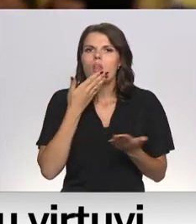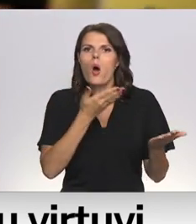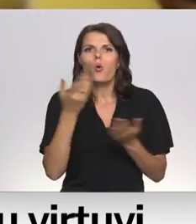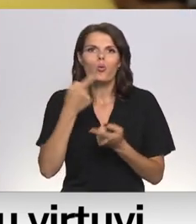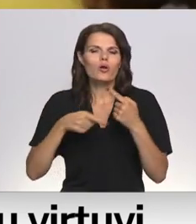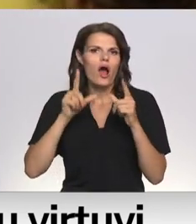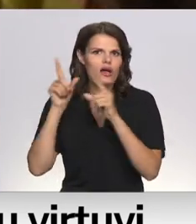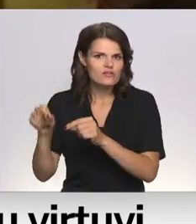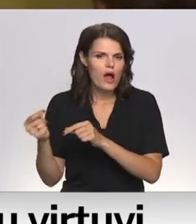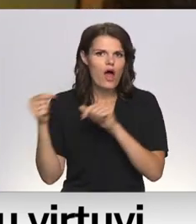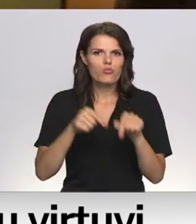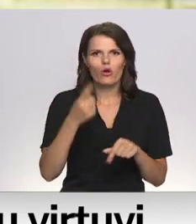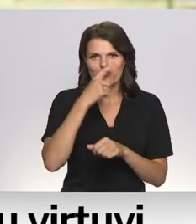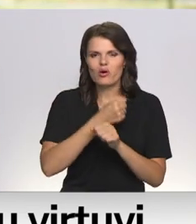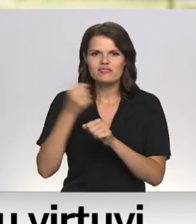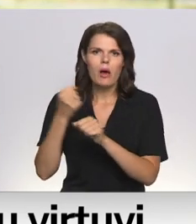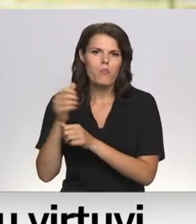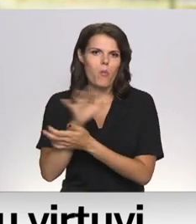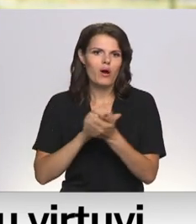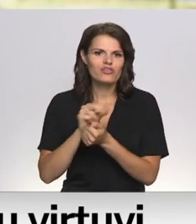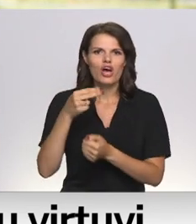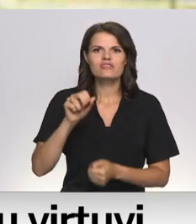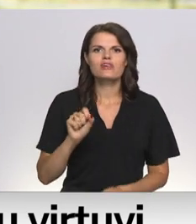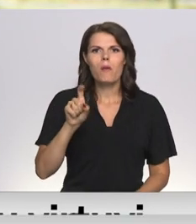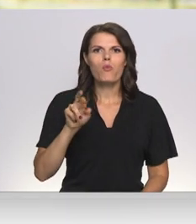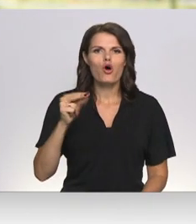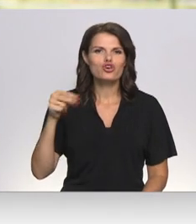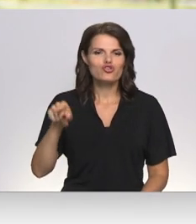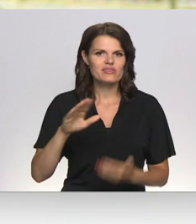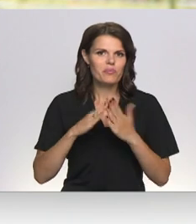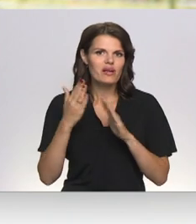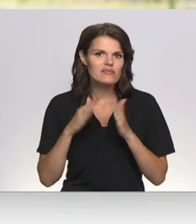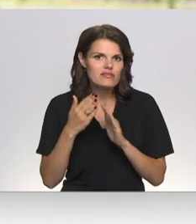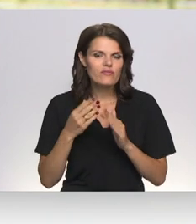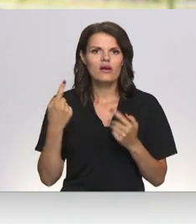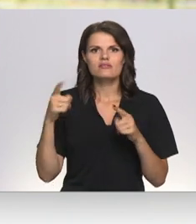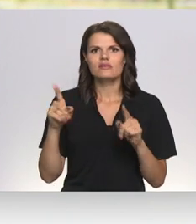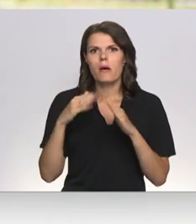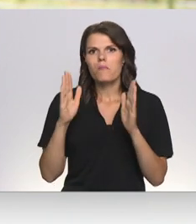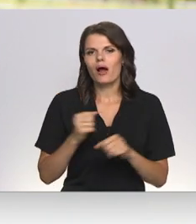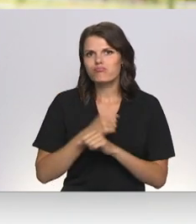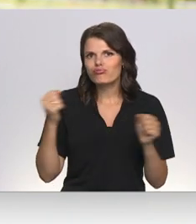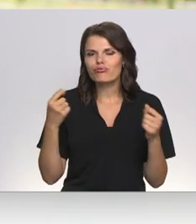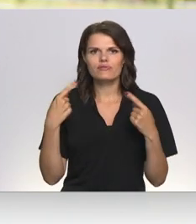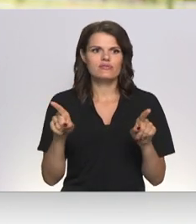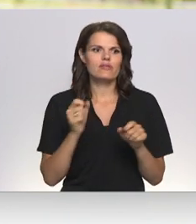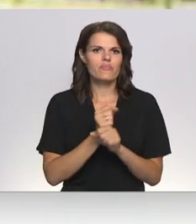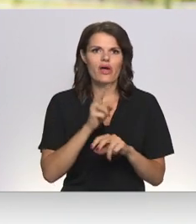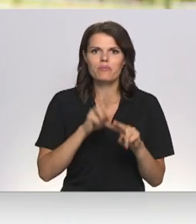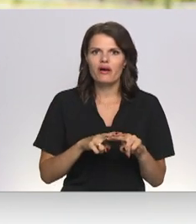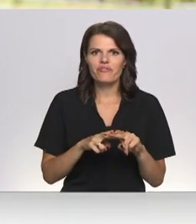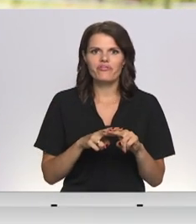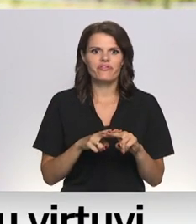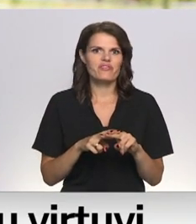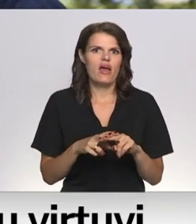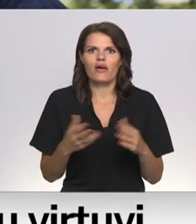sabombardētās Zaporižas pilsētas. Nu, pa lielam jā. Kuram māja ir uzspridzināta, kuriem darba vietas, tās